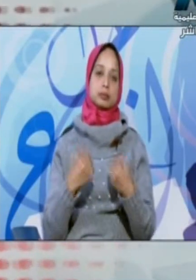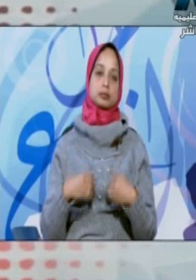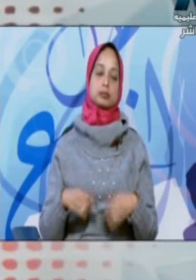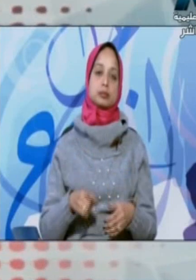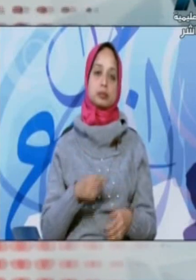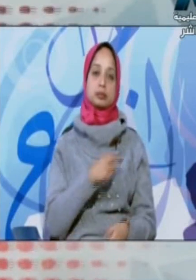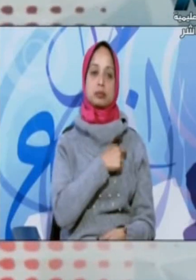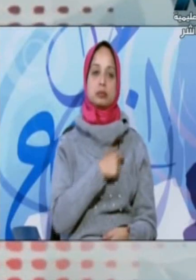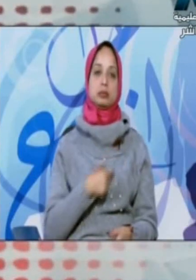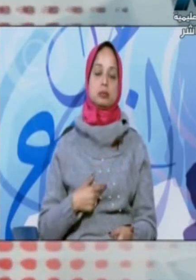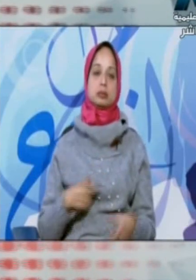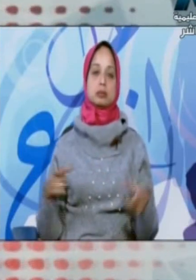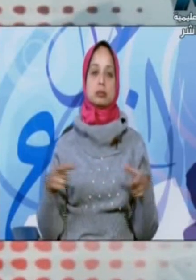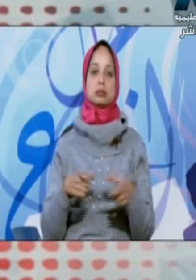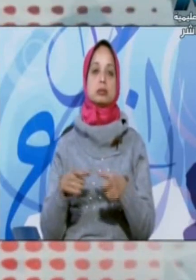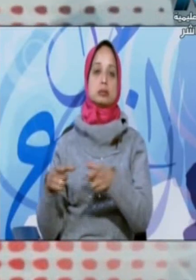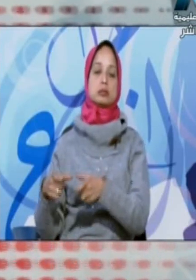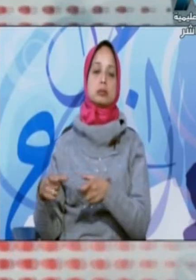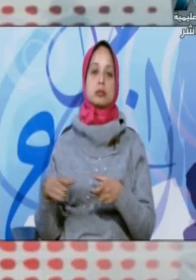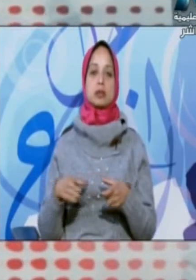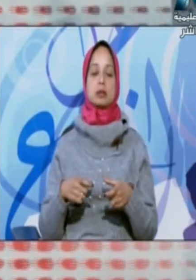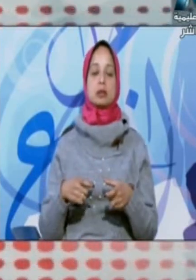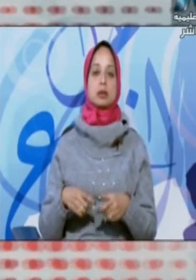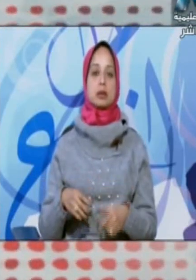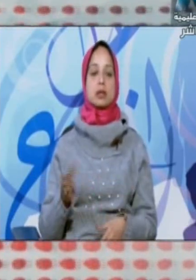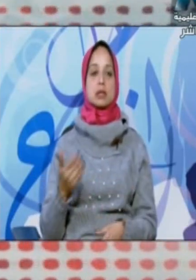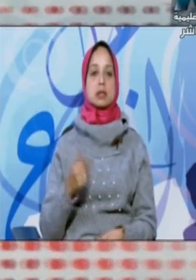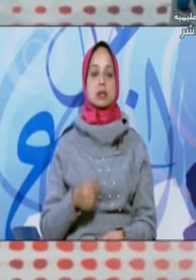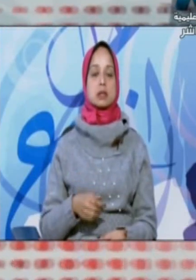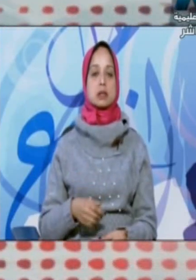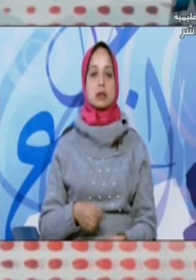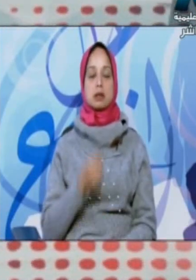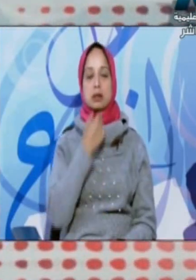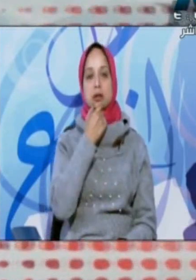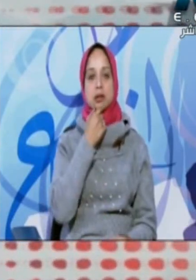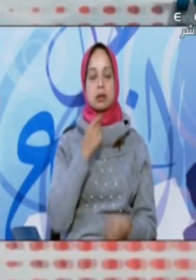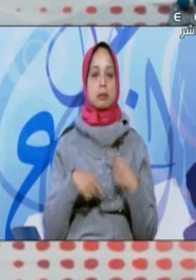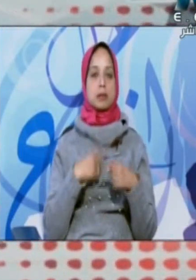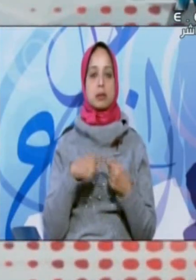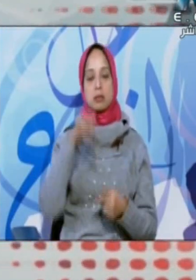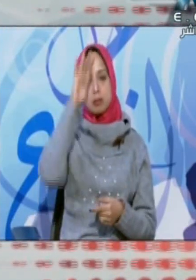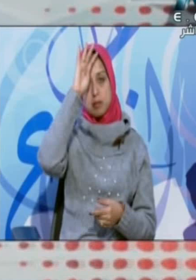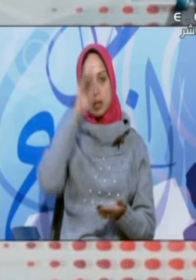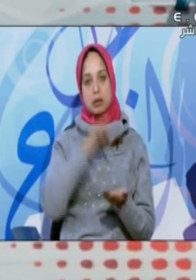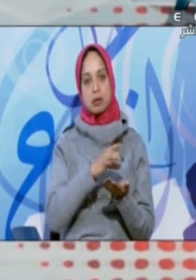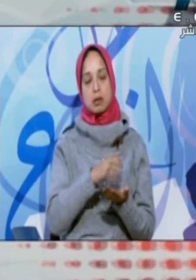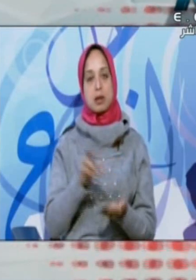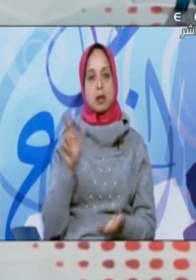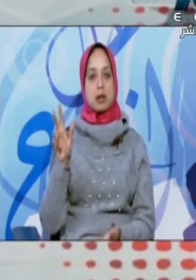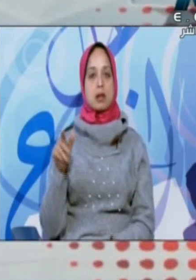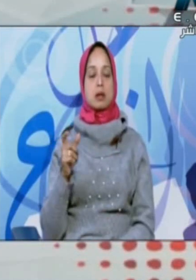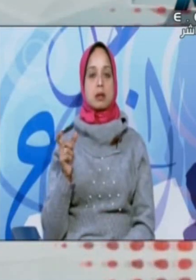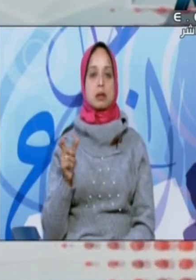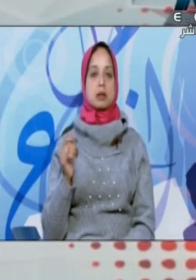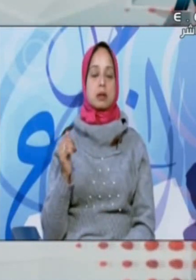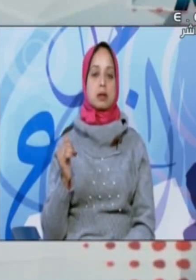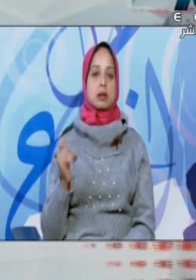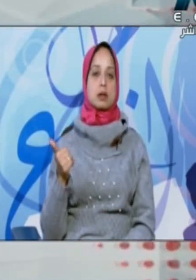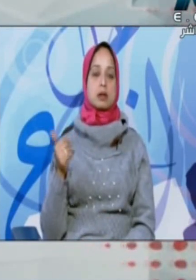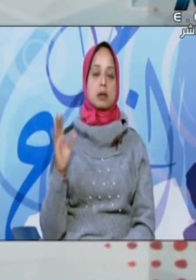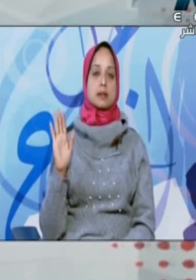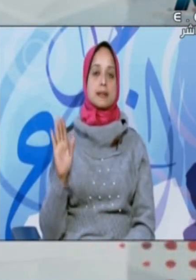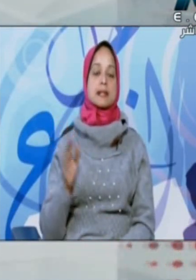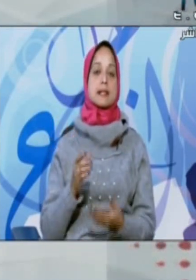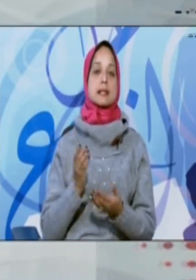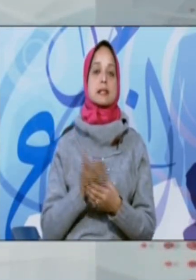الاقليه، تجيب حكومات الاقليه. طب انجلترا قالت النحاس ليه؟ حتى لا يطالب بثمن المساعده في